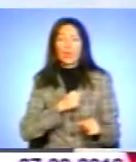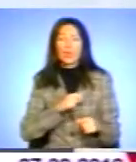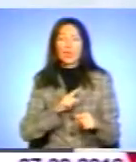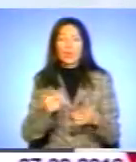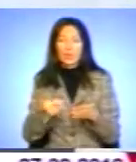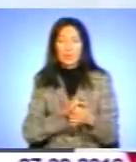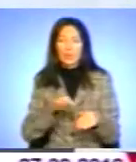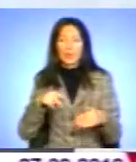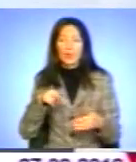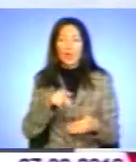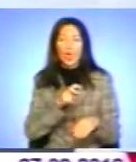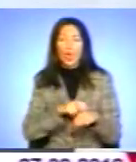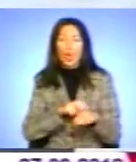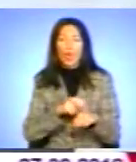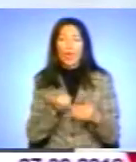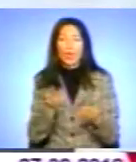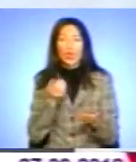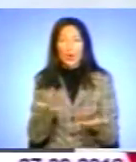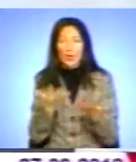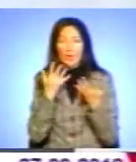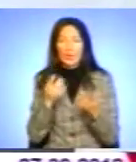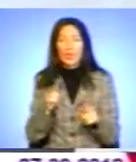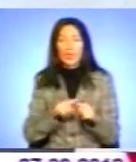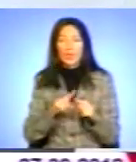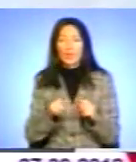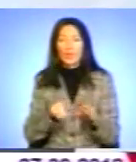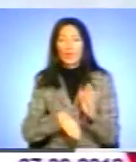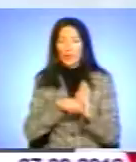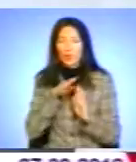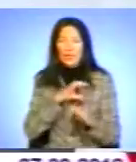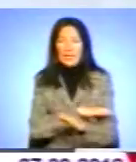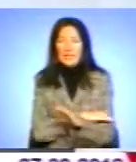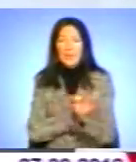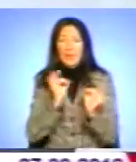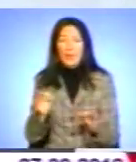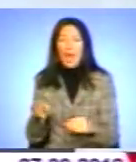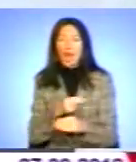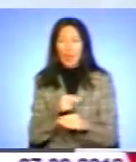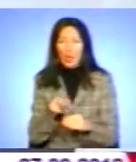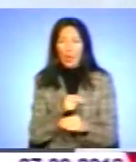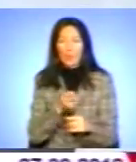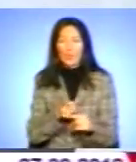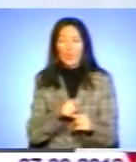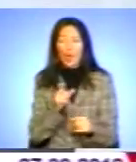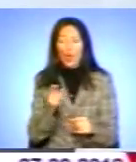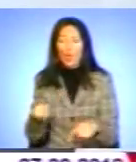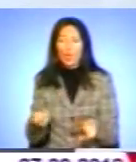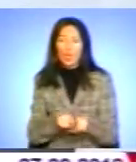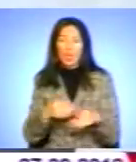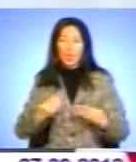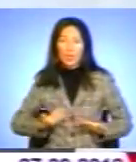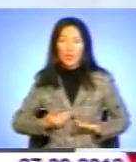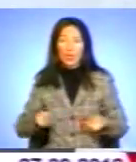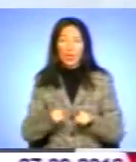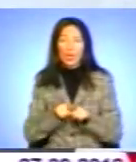Якщо виявили вчасно підвищений тиск і правильно її лікуємо, то люди такі живуть так само,